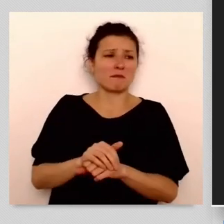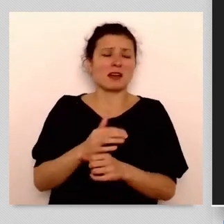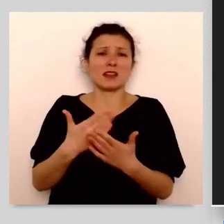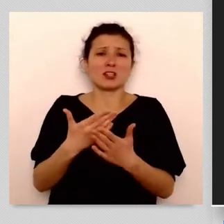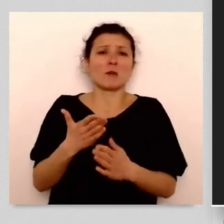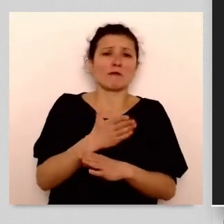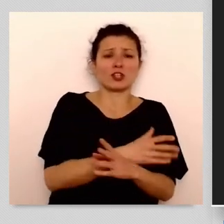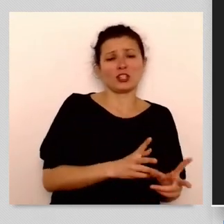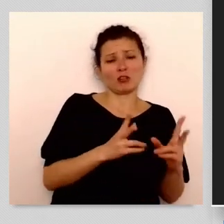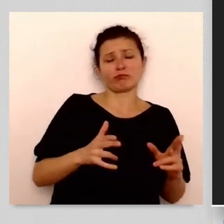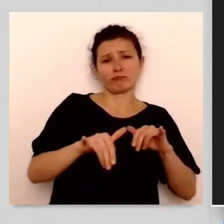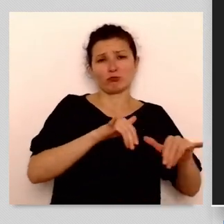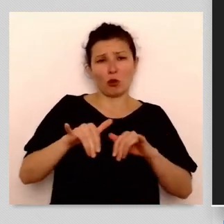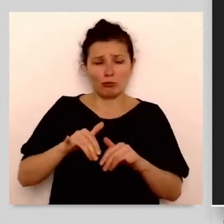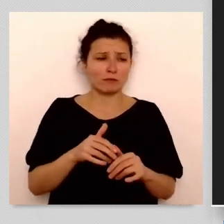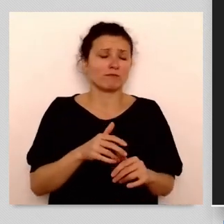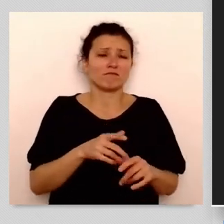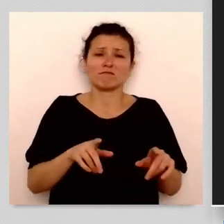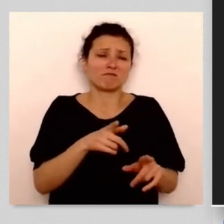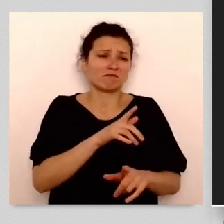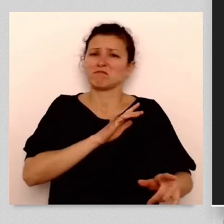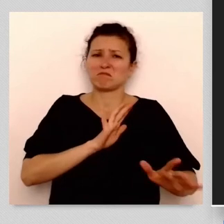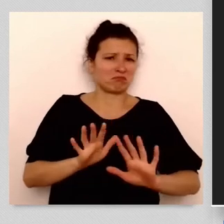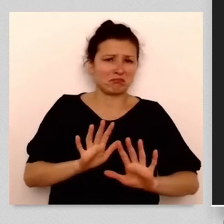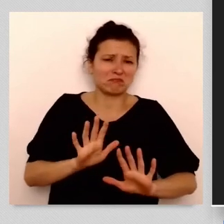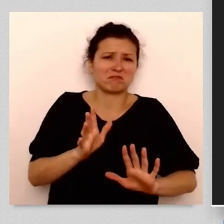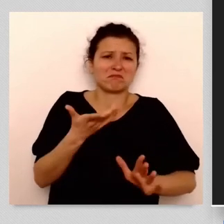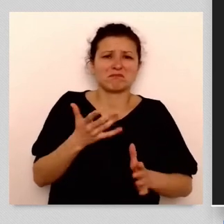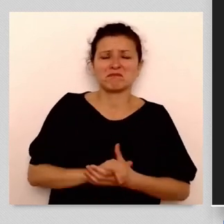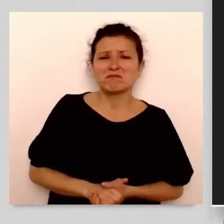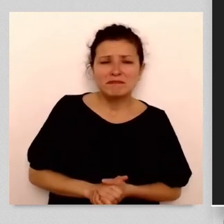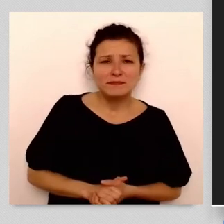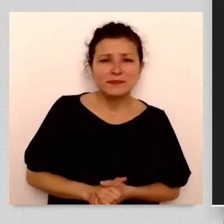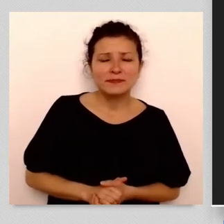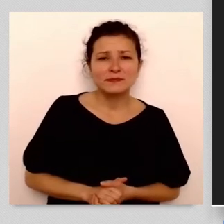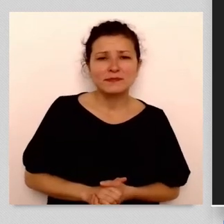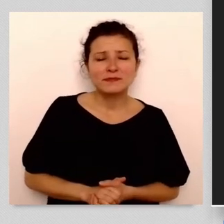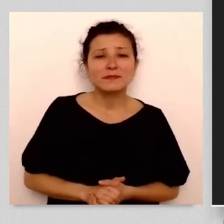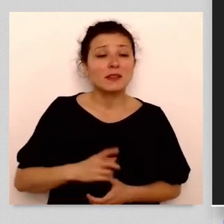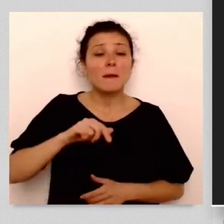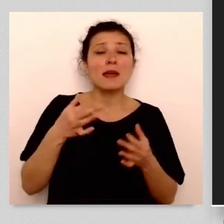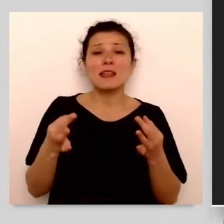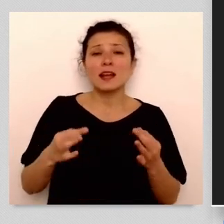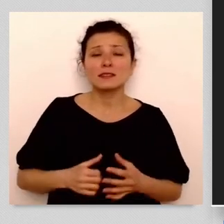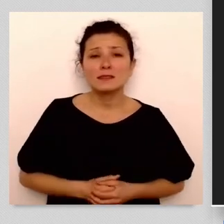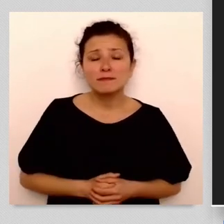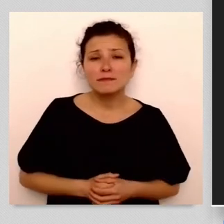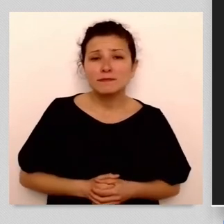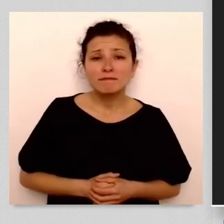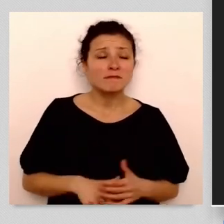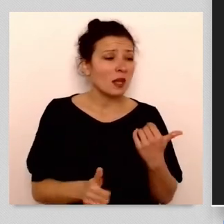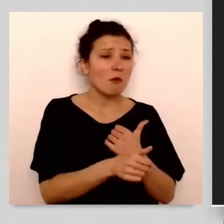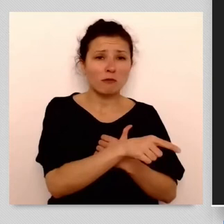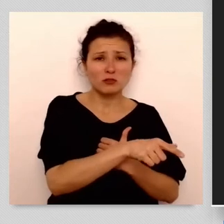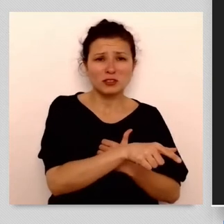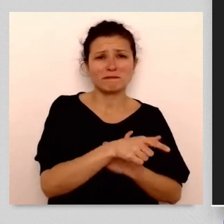mogłabym te ekipy bardzo daleko wymieniać. Po prostu my w tej chwili przez te zaniedbania stoimy